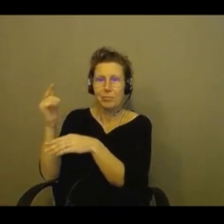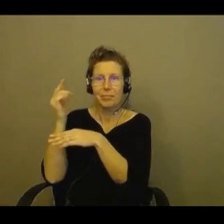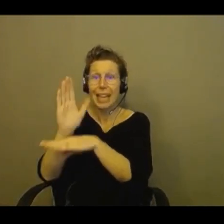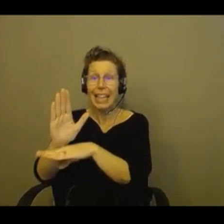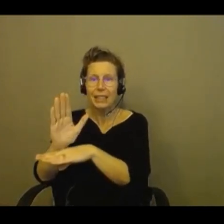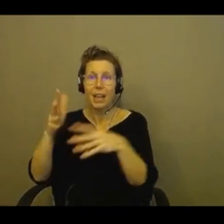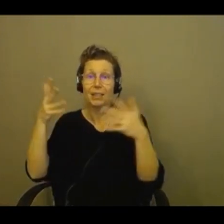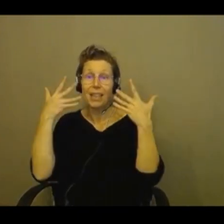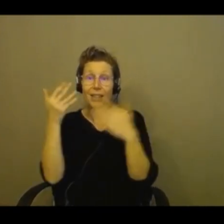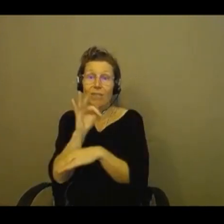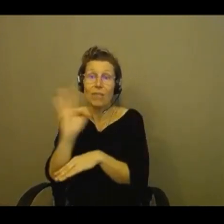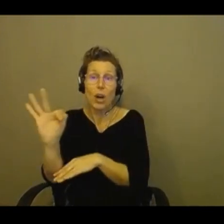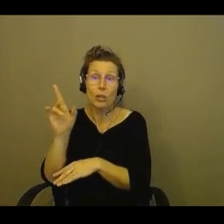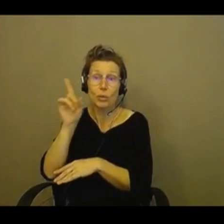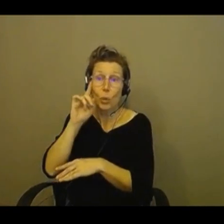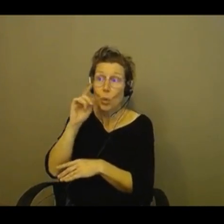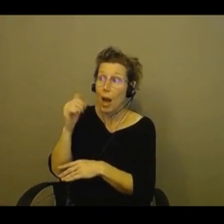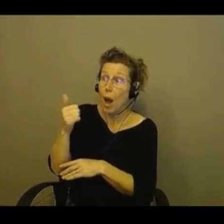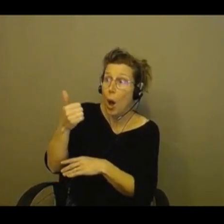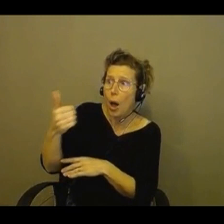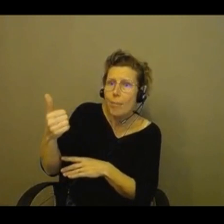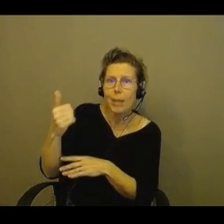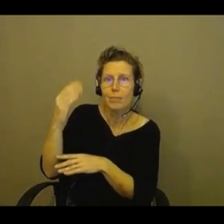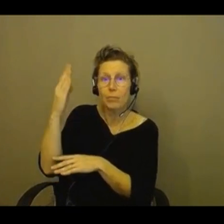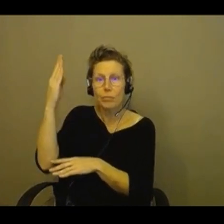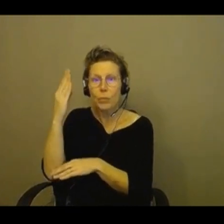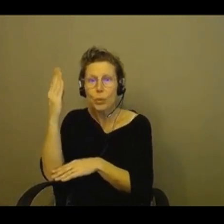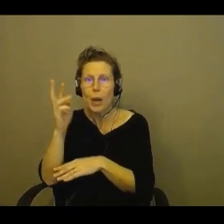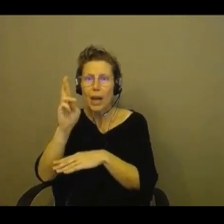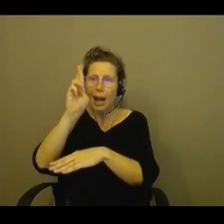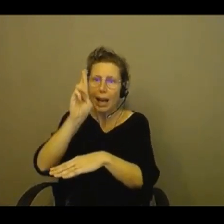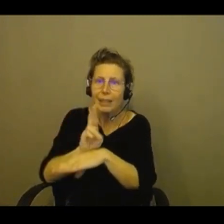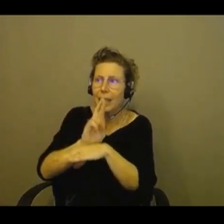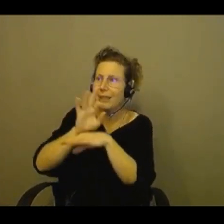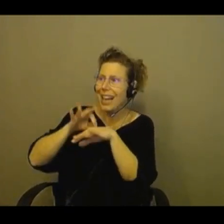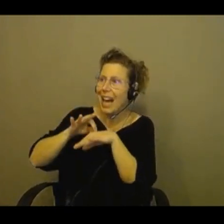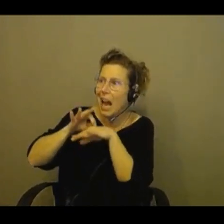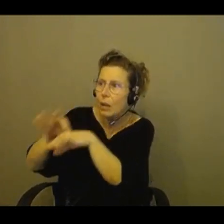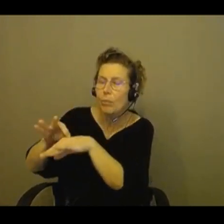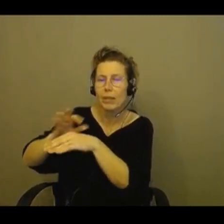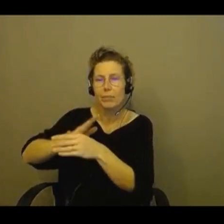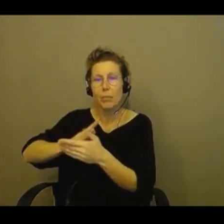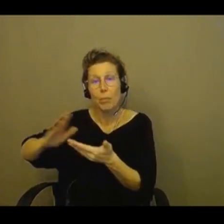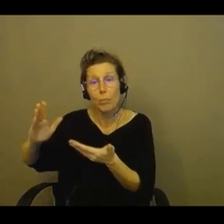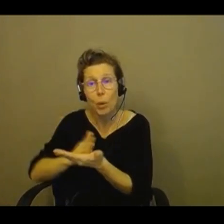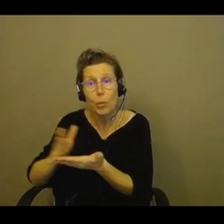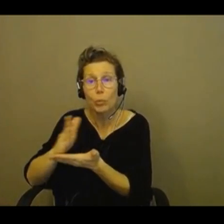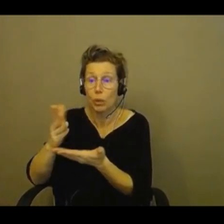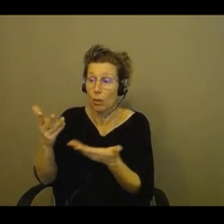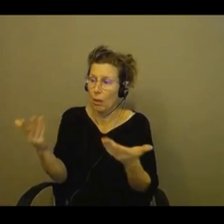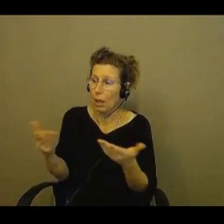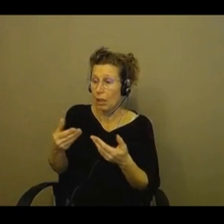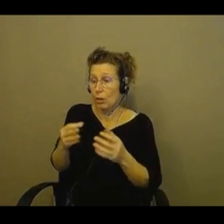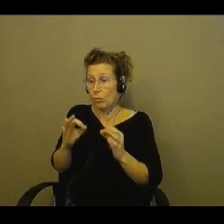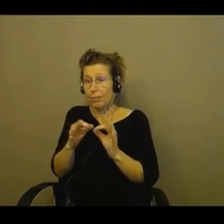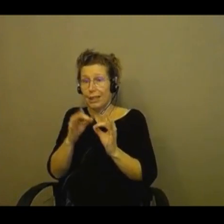besoin de réservation, d'accompagnement, de préparation pour que l'on puisse, entre autres, voyager plus sereinement et